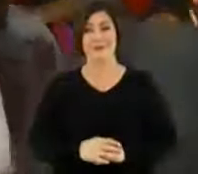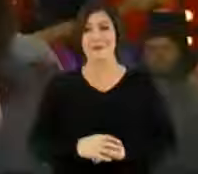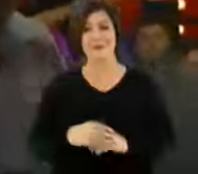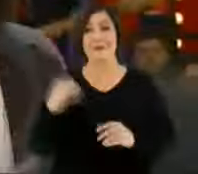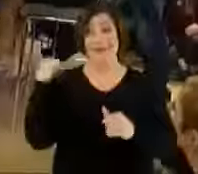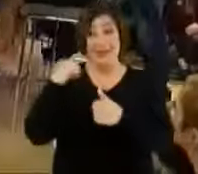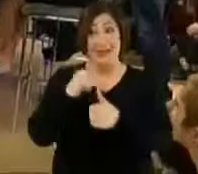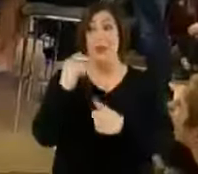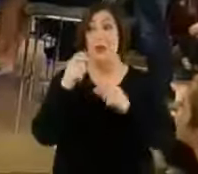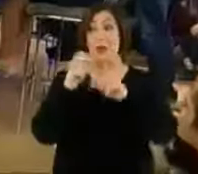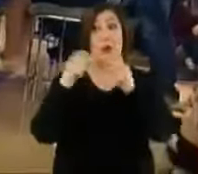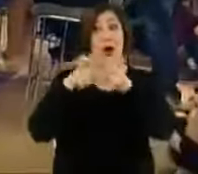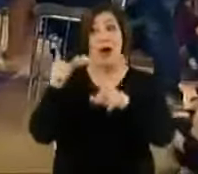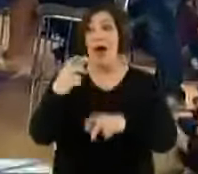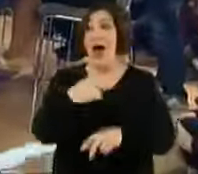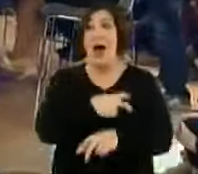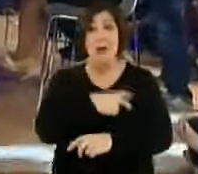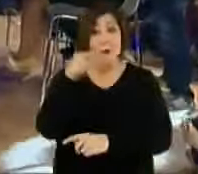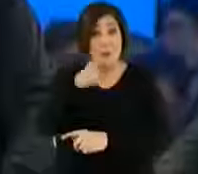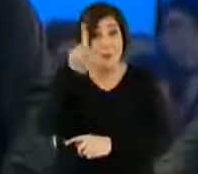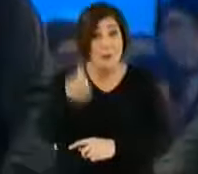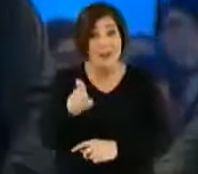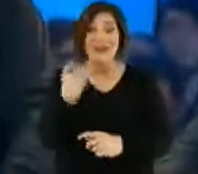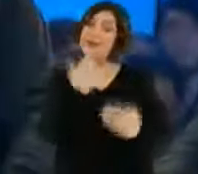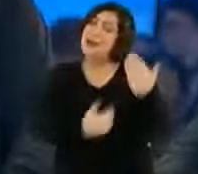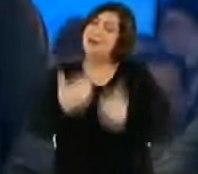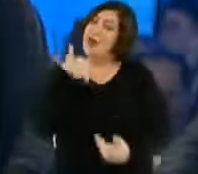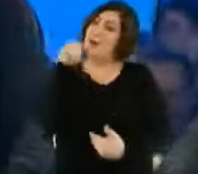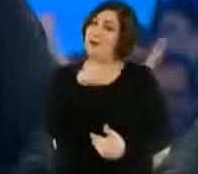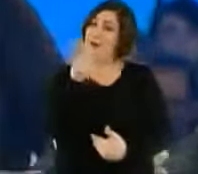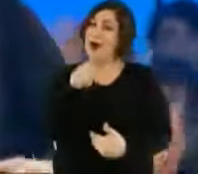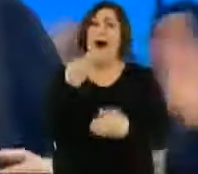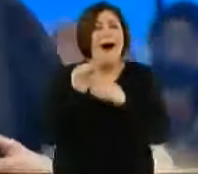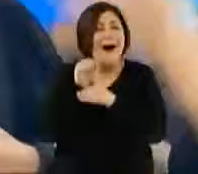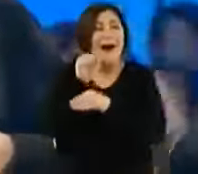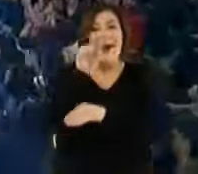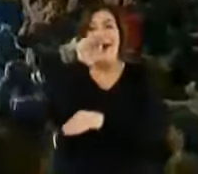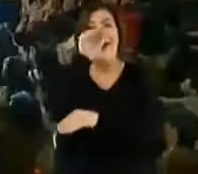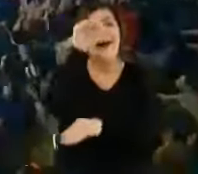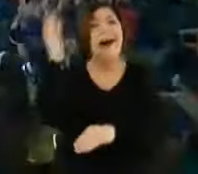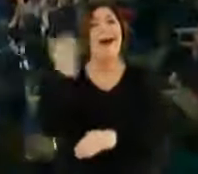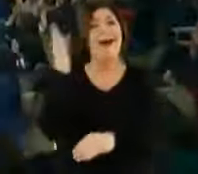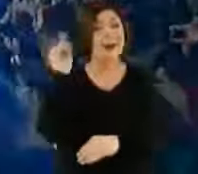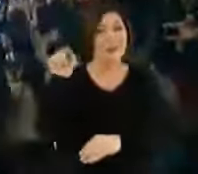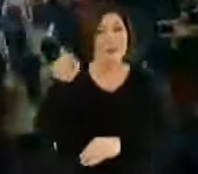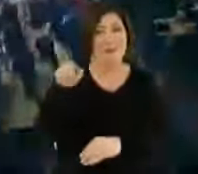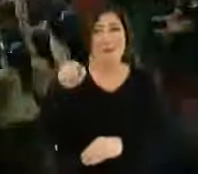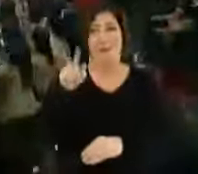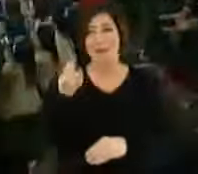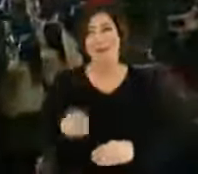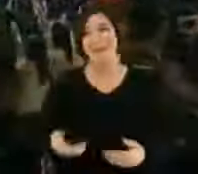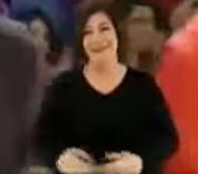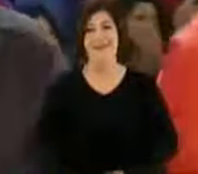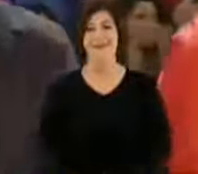Ölmedim. Buyurun. Aşk bu mu? Sevda bu mu? Hayat.